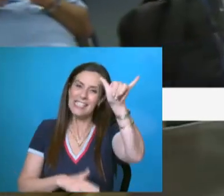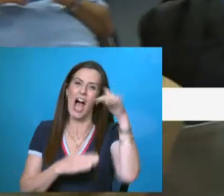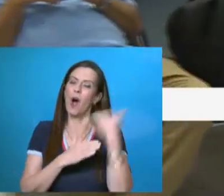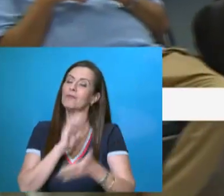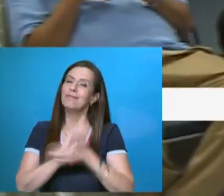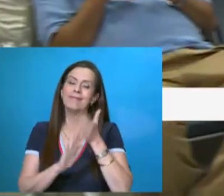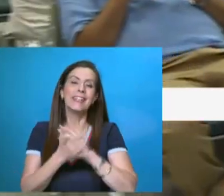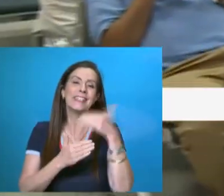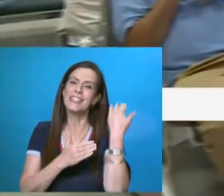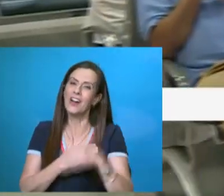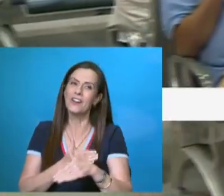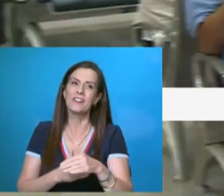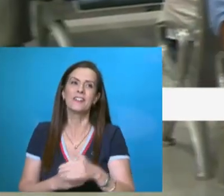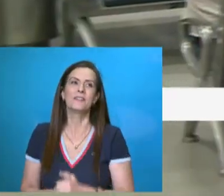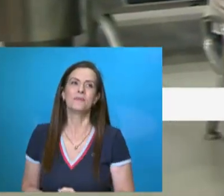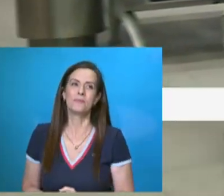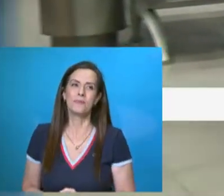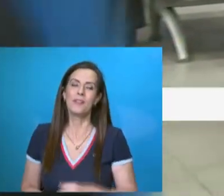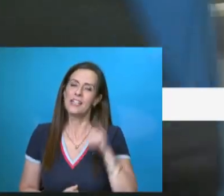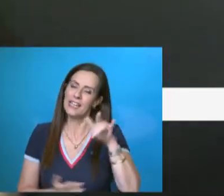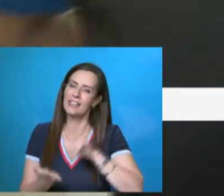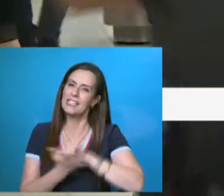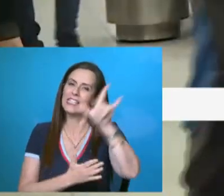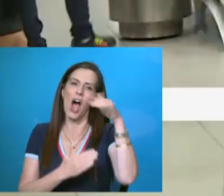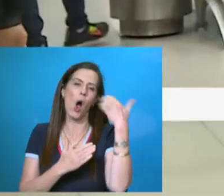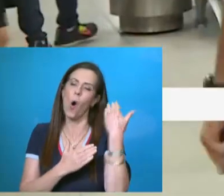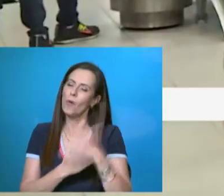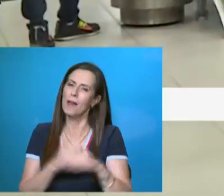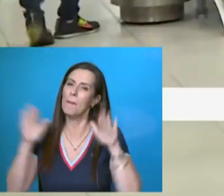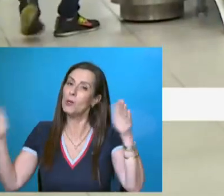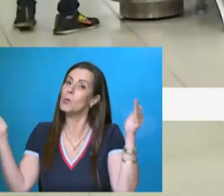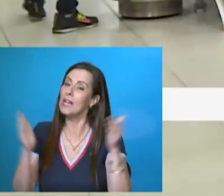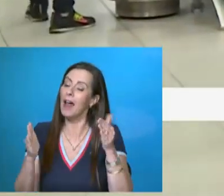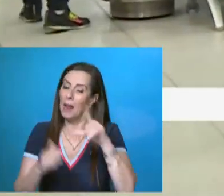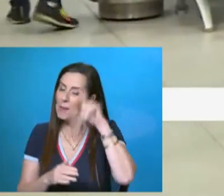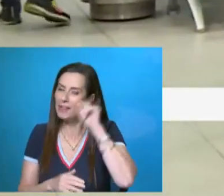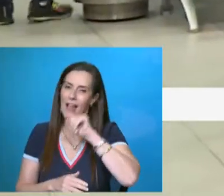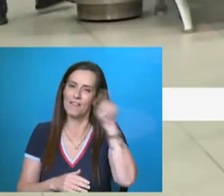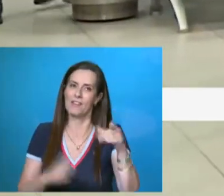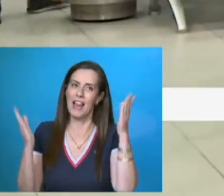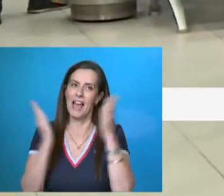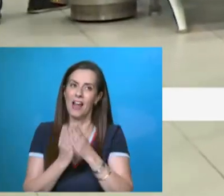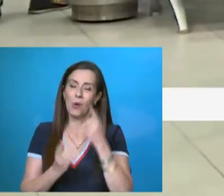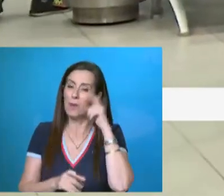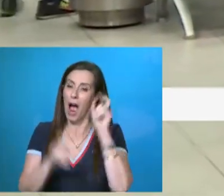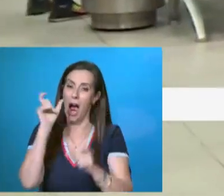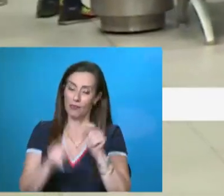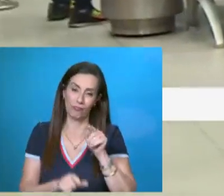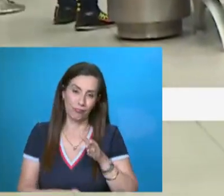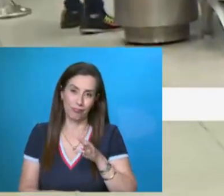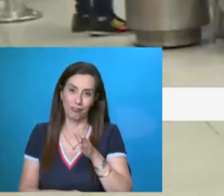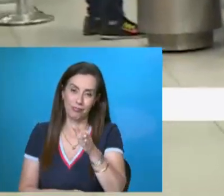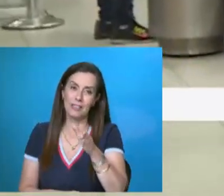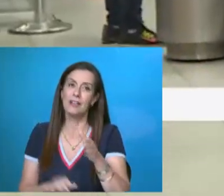את הטיסה של ישראל קודם לכן, זאת הטיסה של ארקיע, מטוס קטן שיוצא עכשיו. אתם רואים את האנשים עכשיו הולכים לכיוון הגייט,